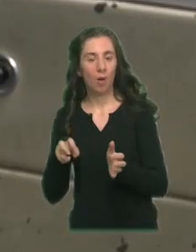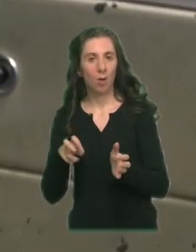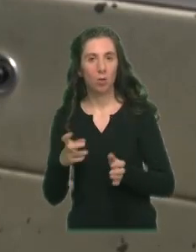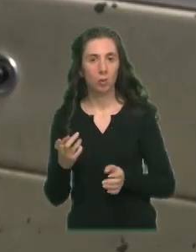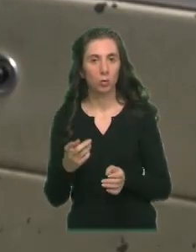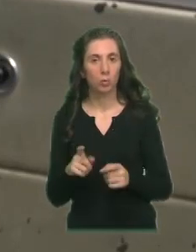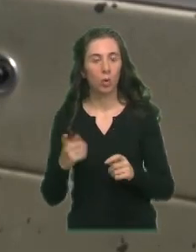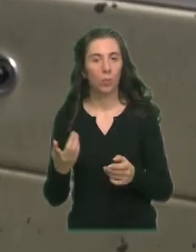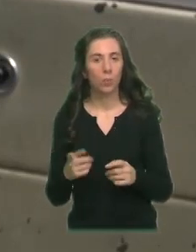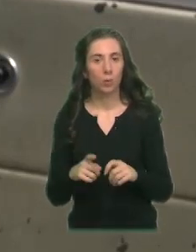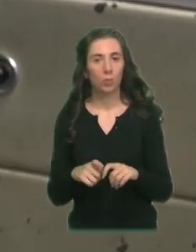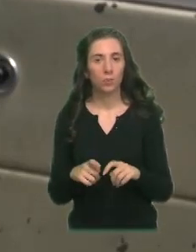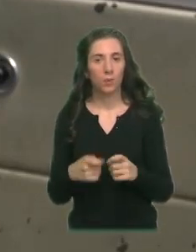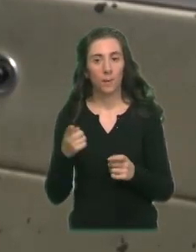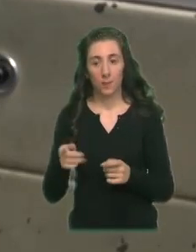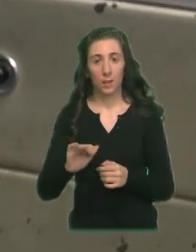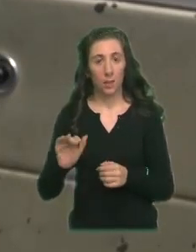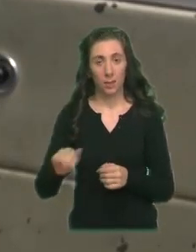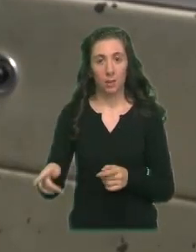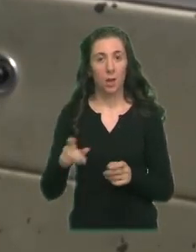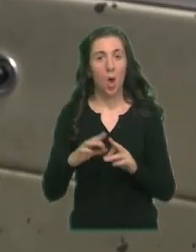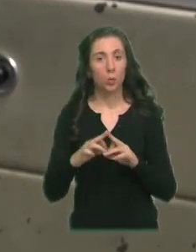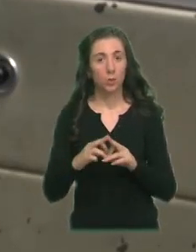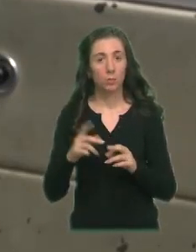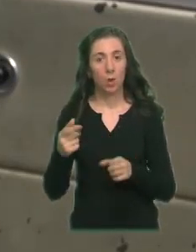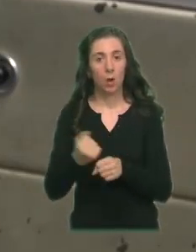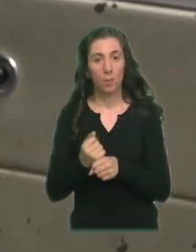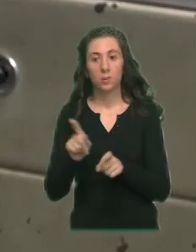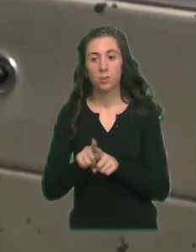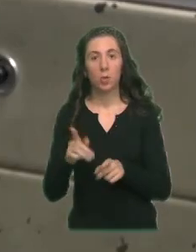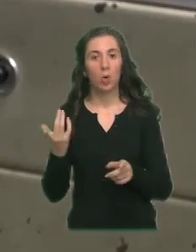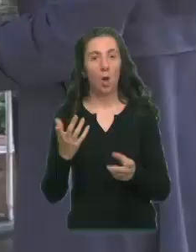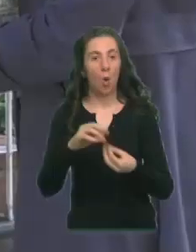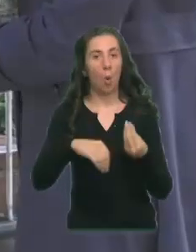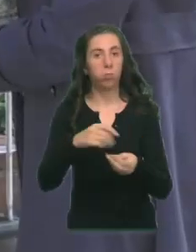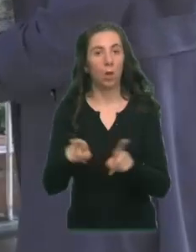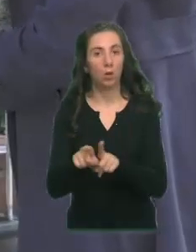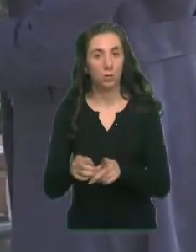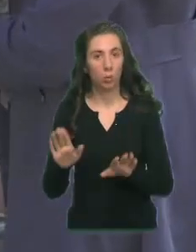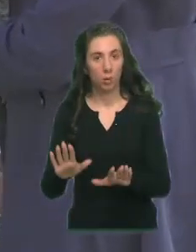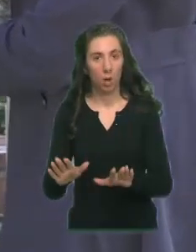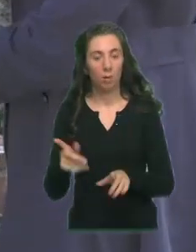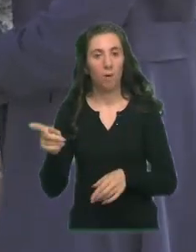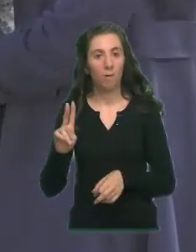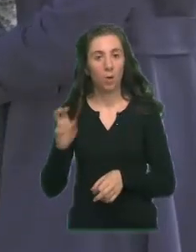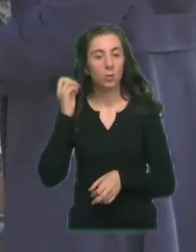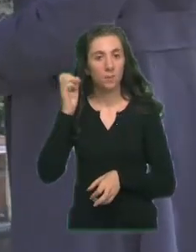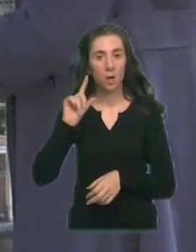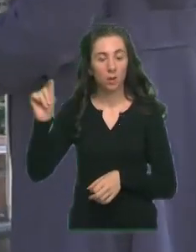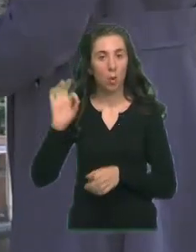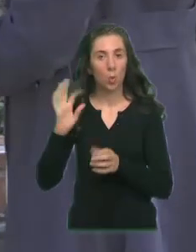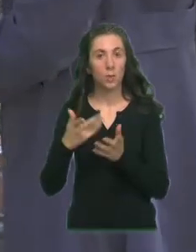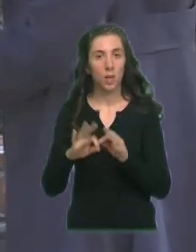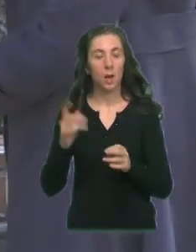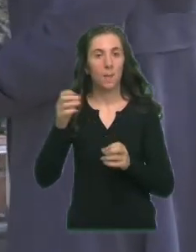stvari od tih, recimo, autističnih osoba napraviš i autističnu obitelj, ne. Vlado svakodnevno odlazi u